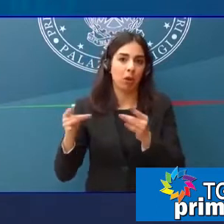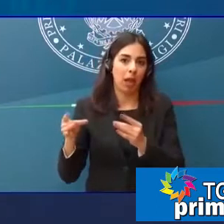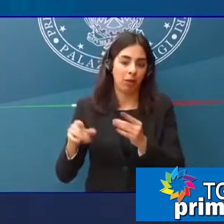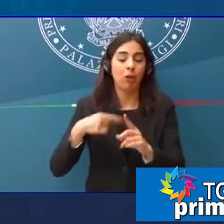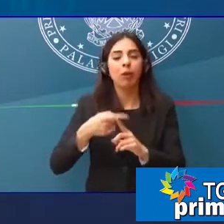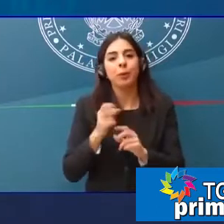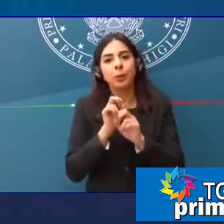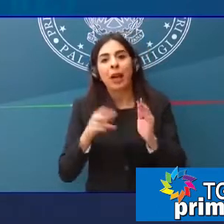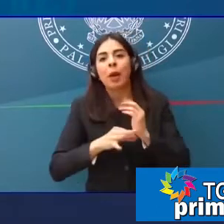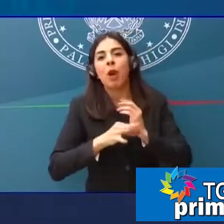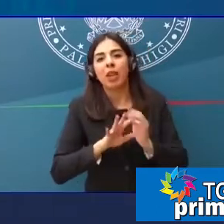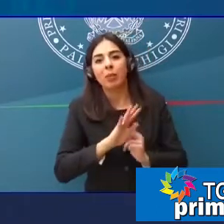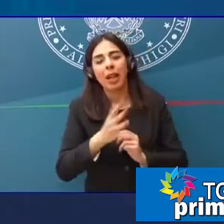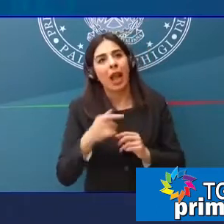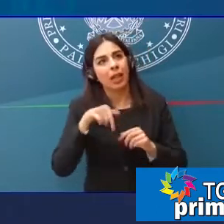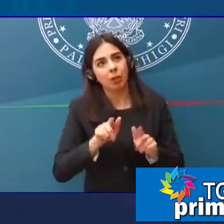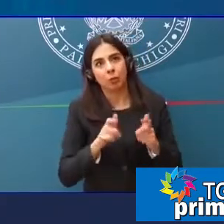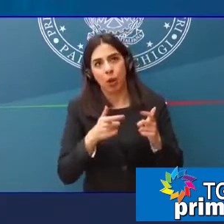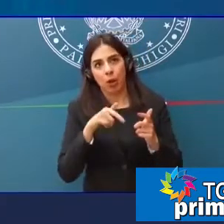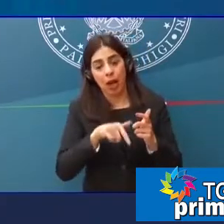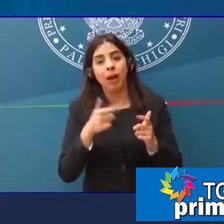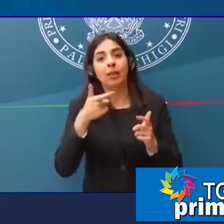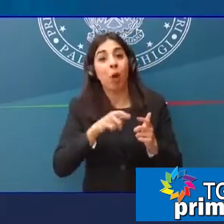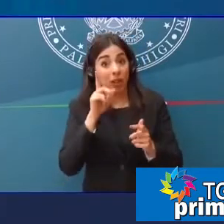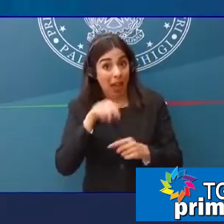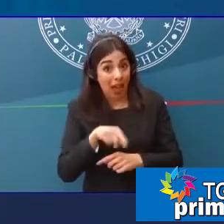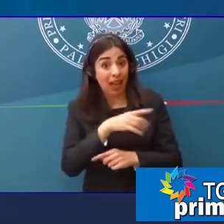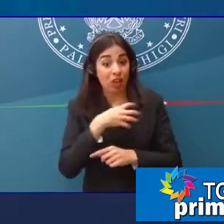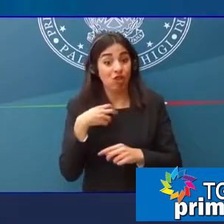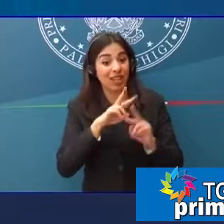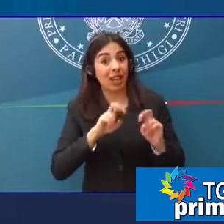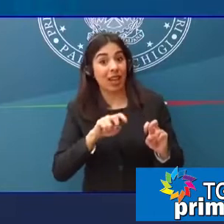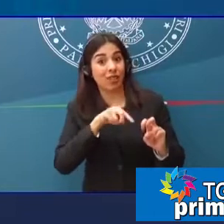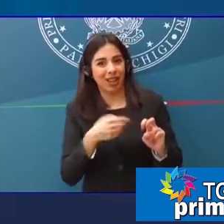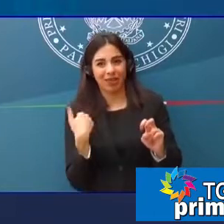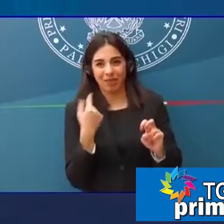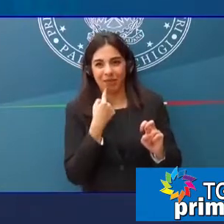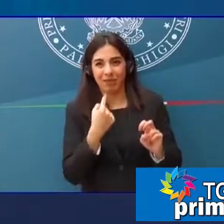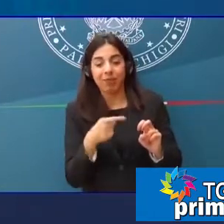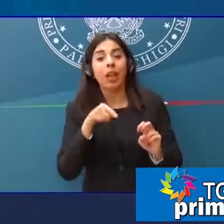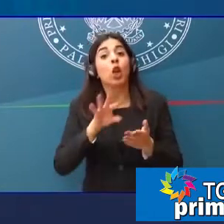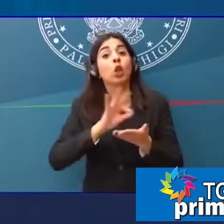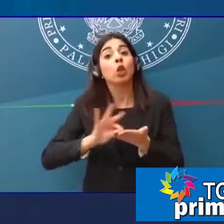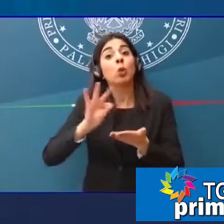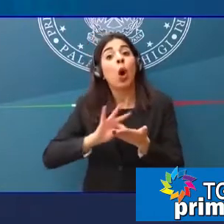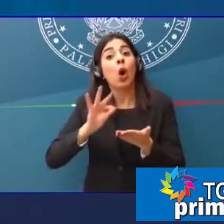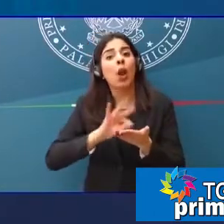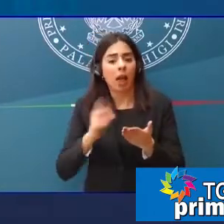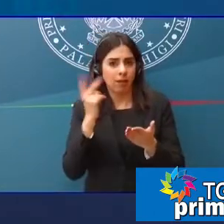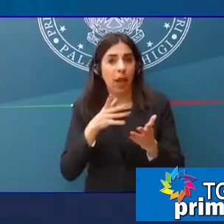perché queste evidenze scientifiche mostrano che le scuole sono un punto di contagio